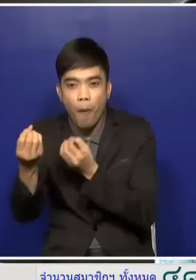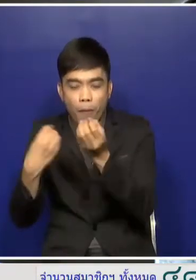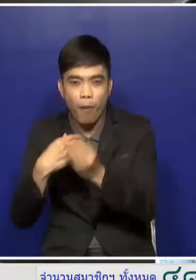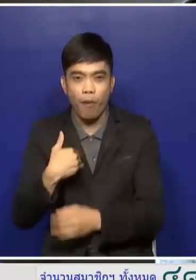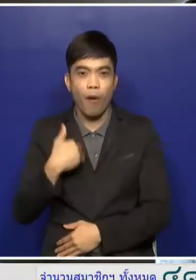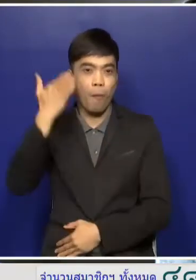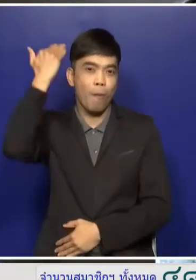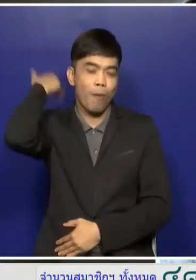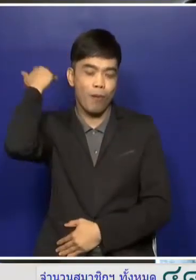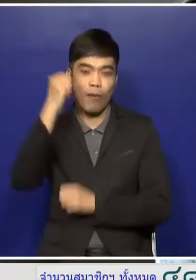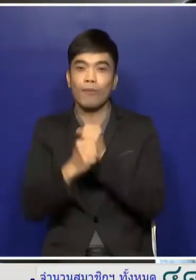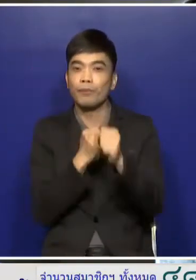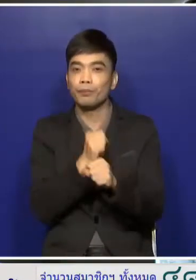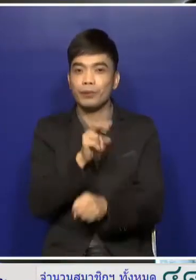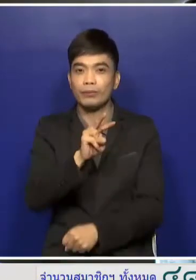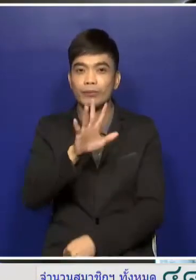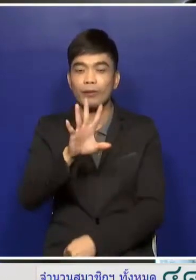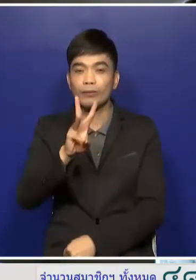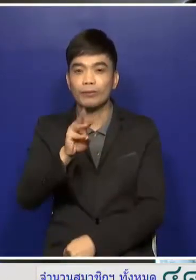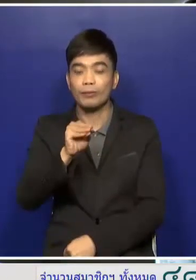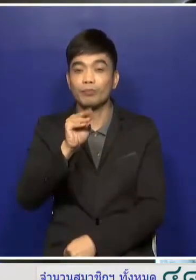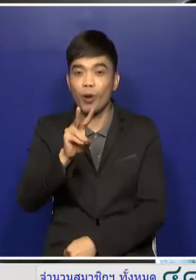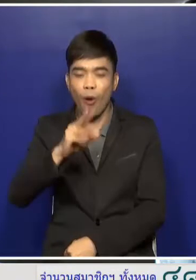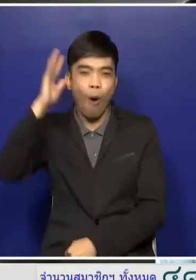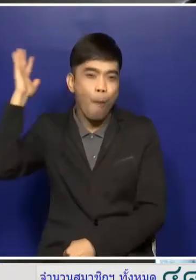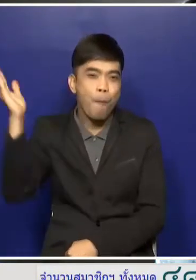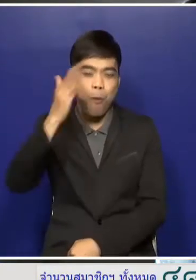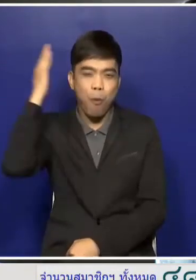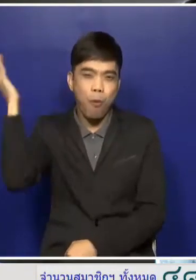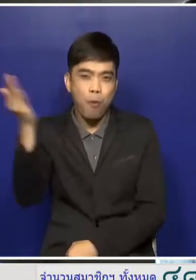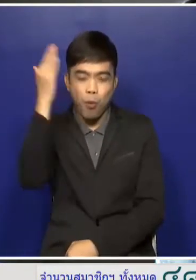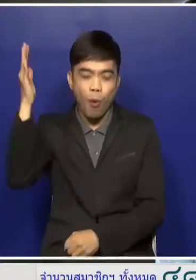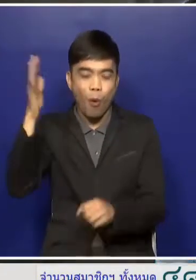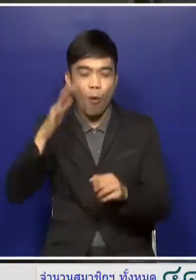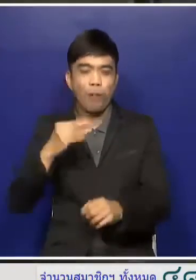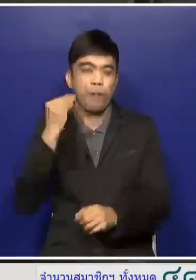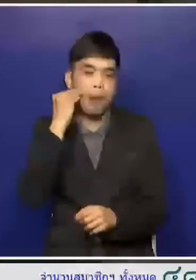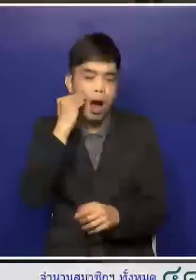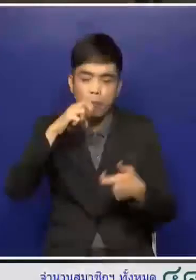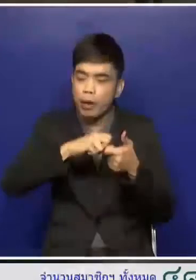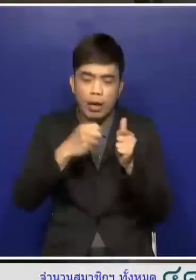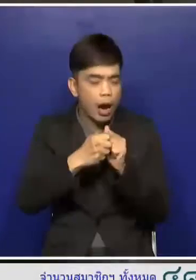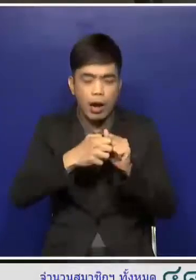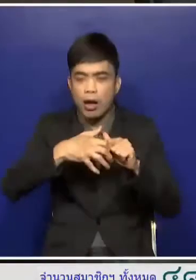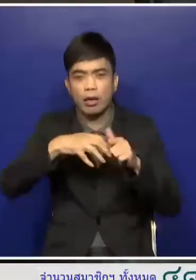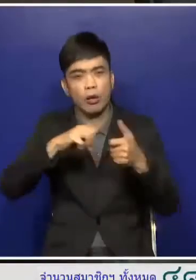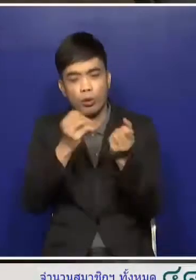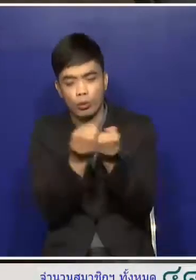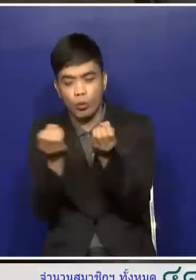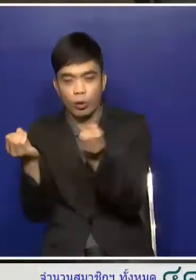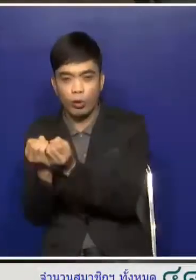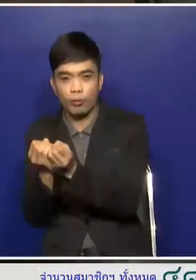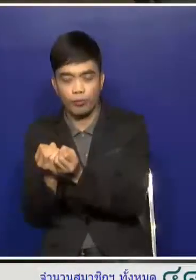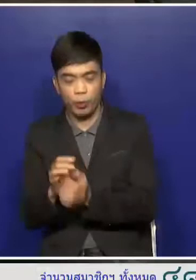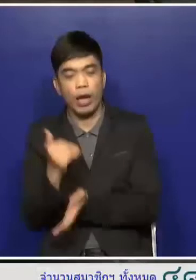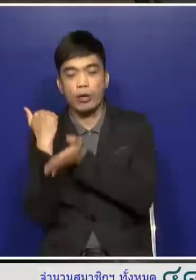ดุลเมื่อปี2562ทำให้ราษฎรได้รับความเสียหายเดือดร้อนมากทางรัฐบาลได้ให้ความช่วยเหลือประชาชนที่นั่นนะครับ